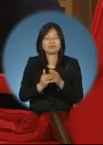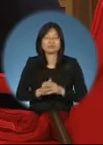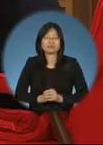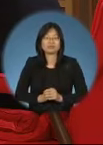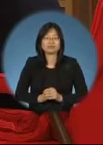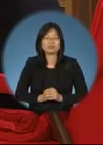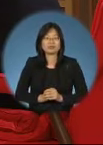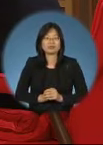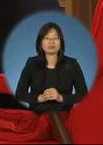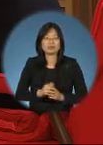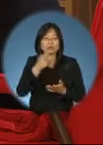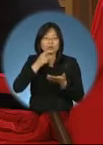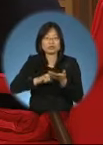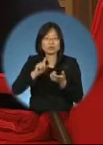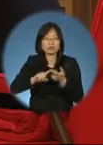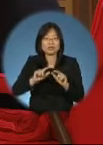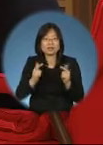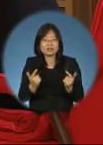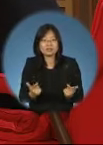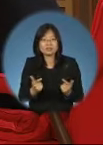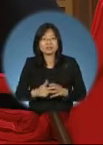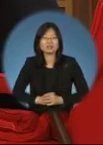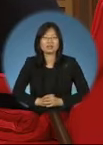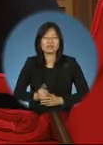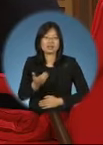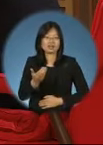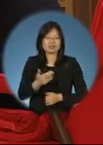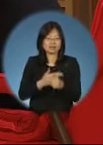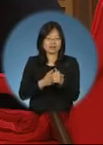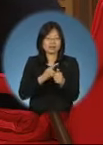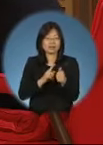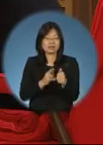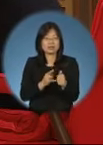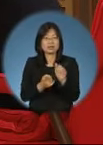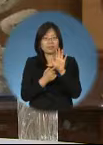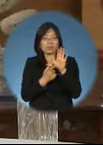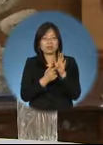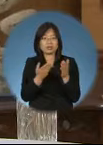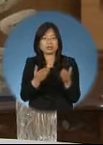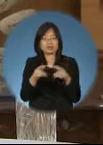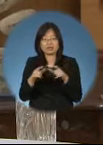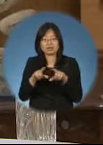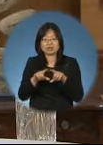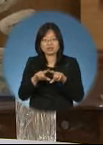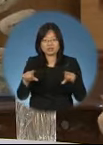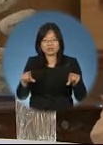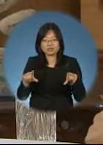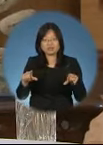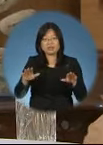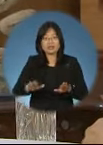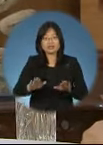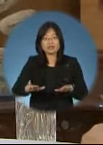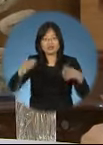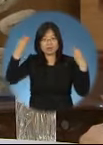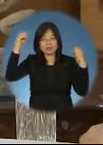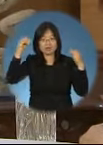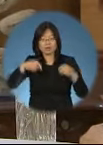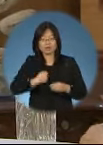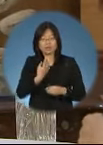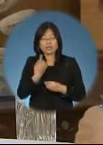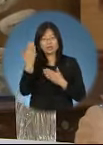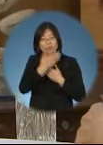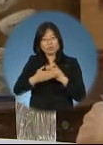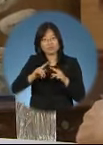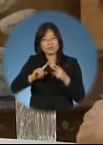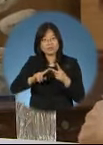그게 쉬운 것만은 아니죠. 그러니까 좀 아까 선생님 표현하신 대중적인 현대무용, 그거는 혼자의